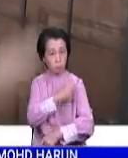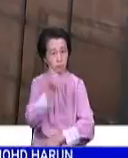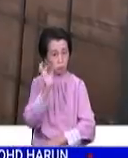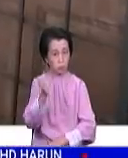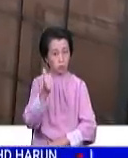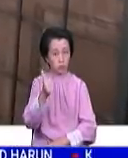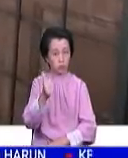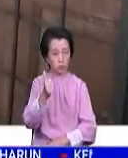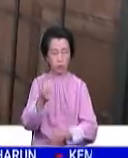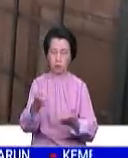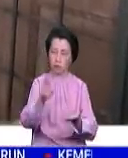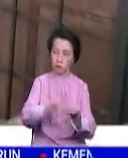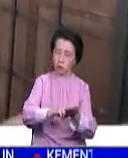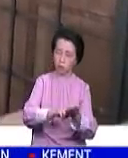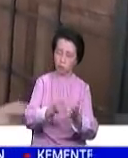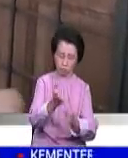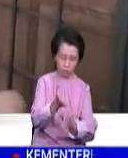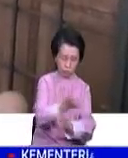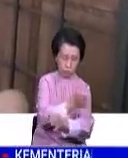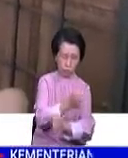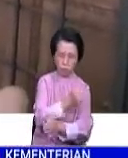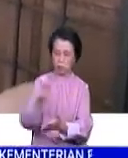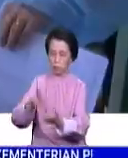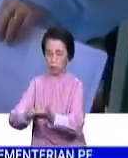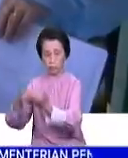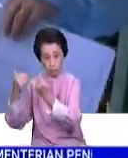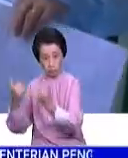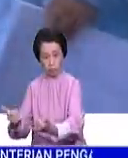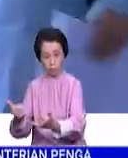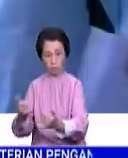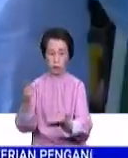yang mendaftar sebelum ini dengan yang mendaftar hari ini pun